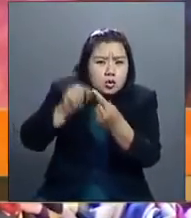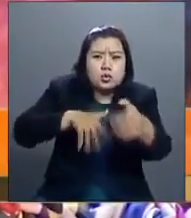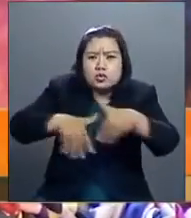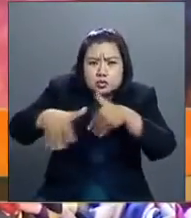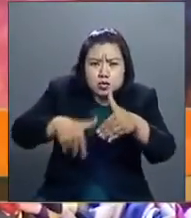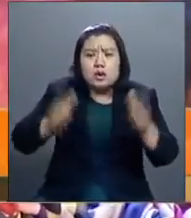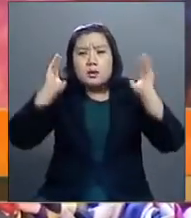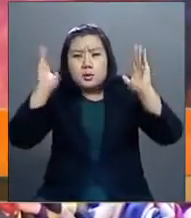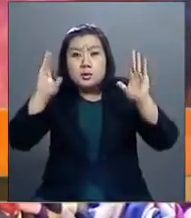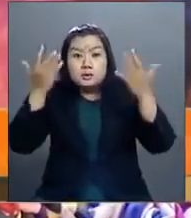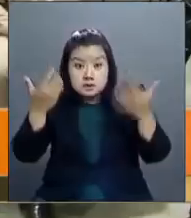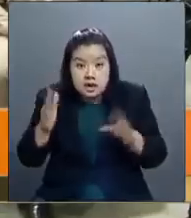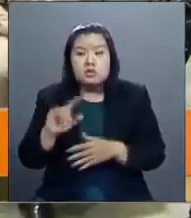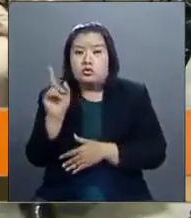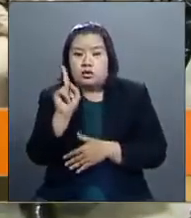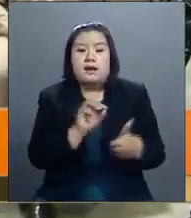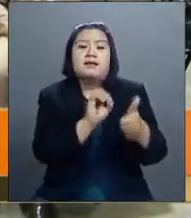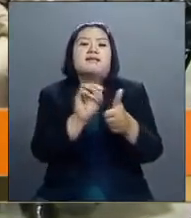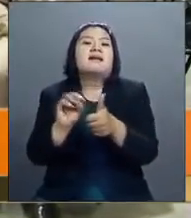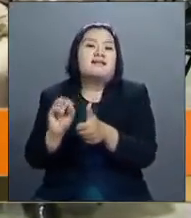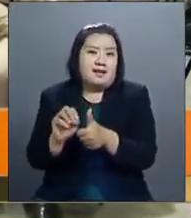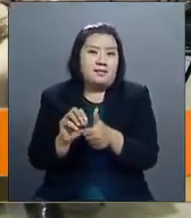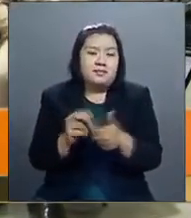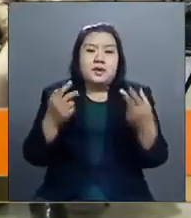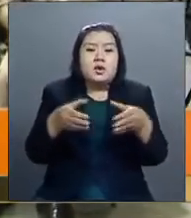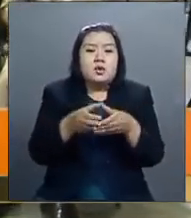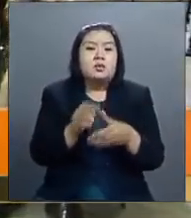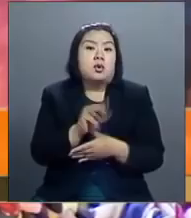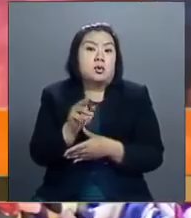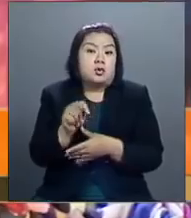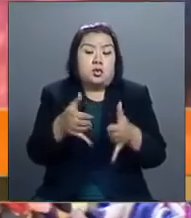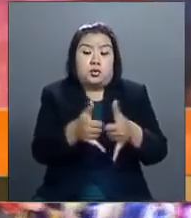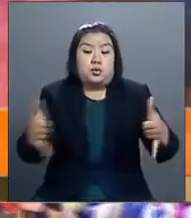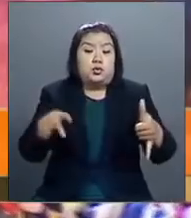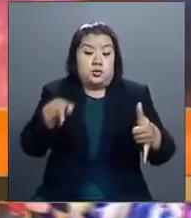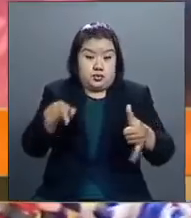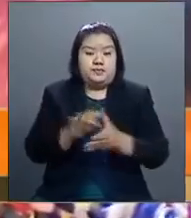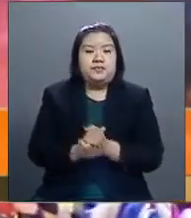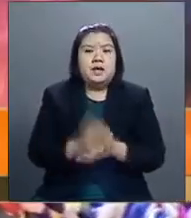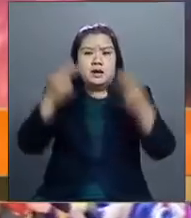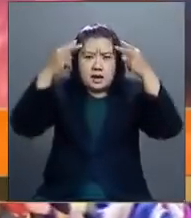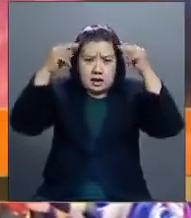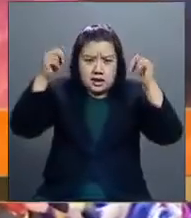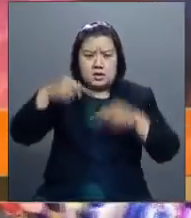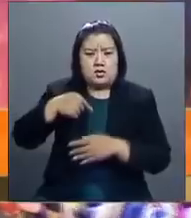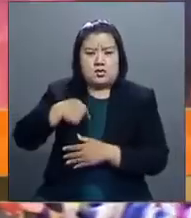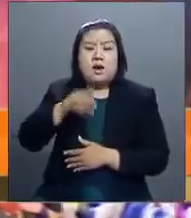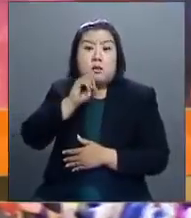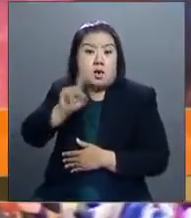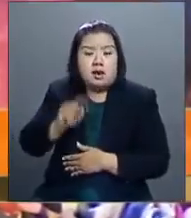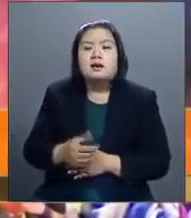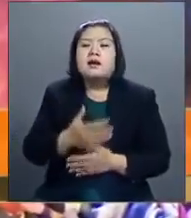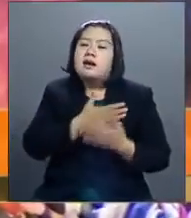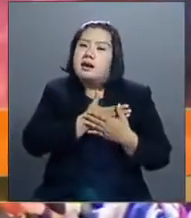ที่จะแนะนำรัฐมนตรีที่เดินทางมาในครั้งนี้ด้วยค่ะพร้อมกับหยอดคำหวานนะคะว่าหากรักนายกรัฐมนต